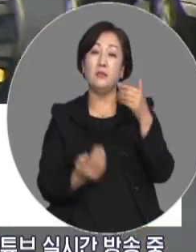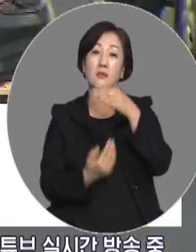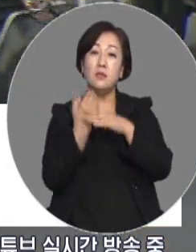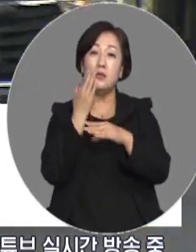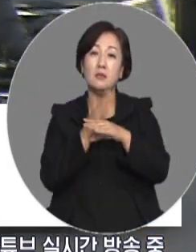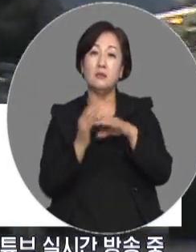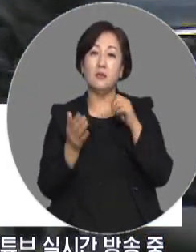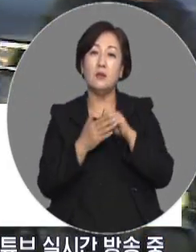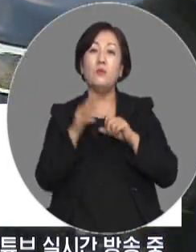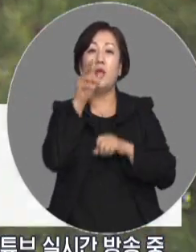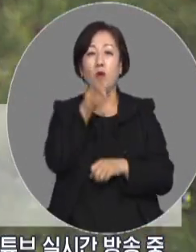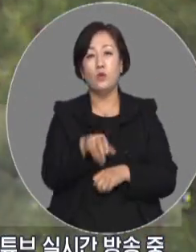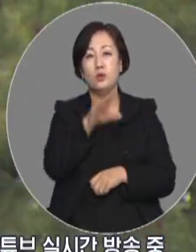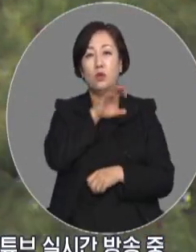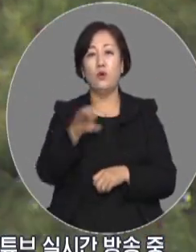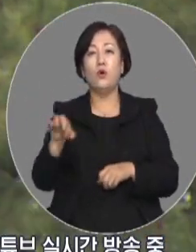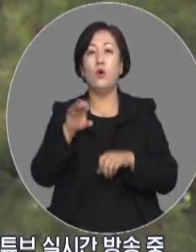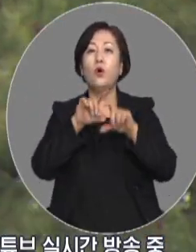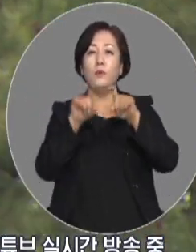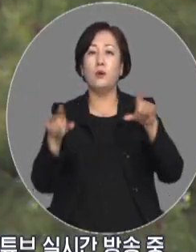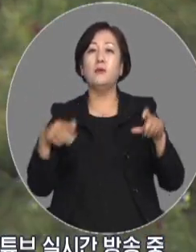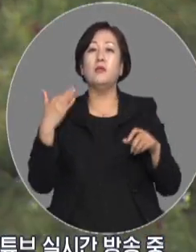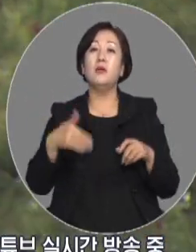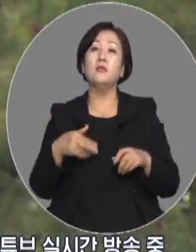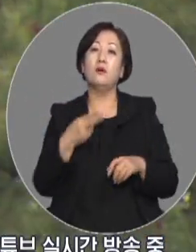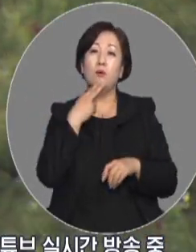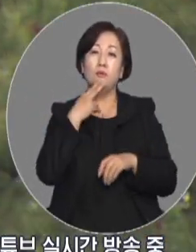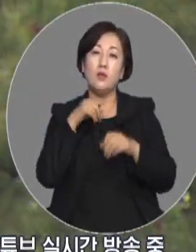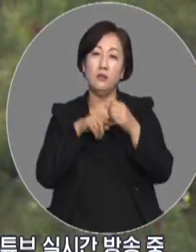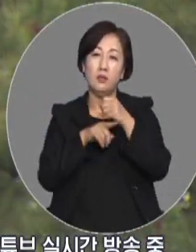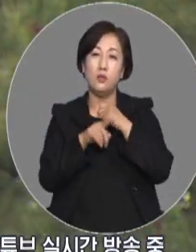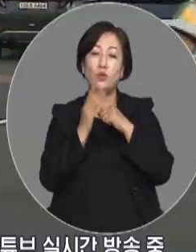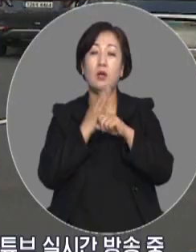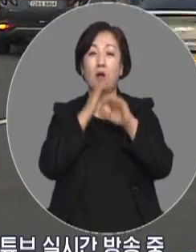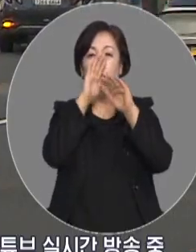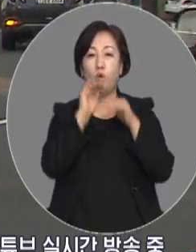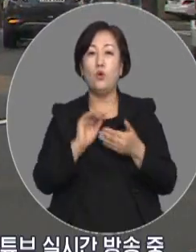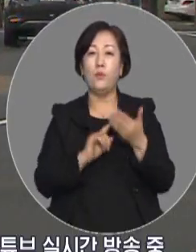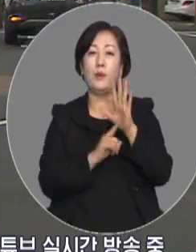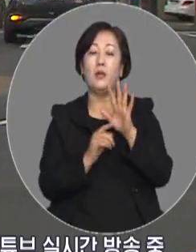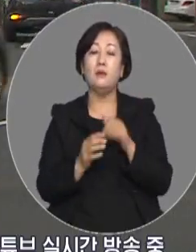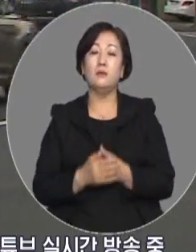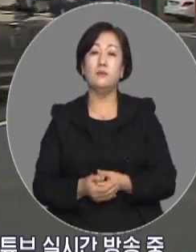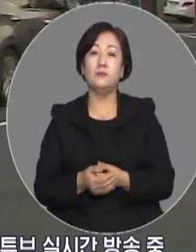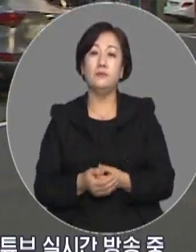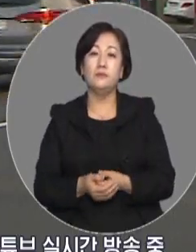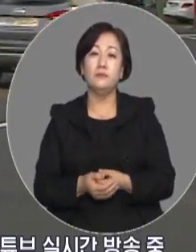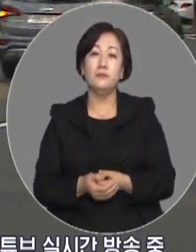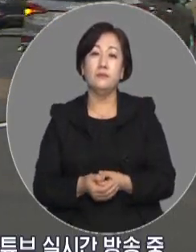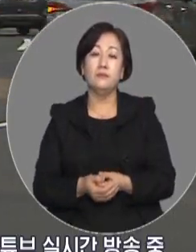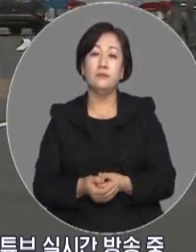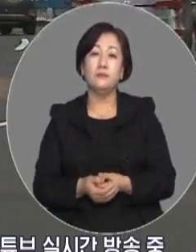보고 평면 교차로 전환을 검토하지 않고 있다고 덧붙였습니다. UBC 뉴스 배대원입니다.